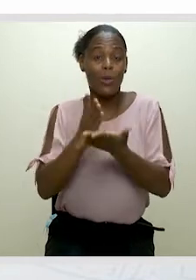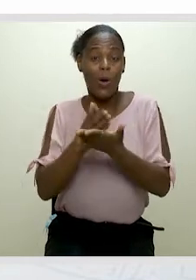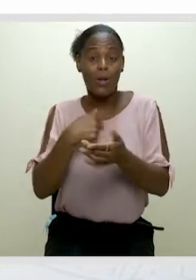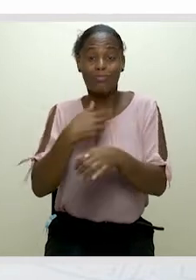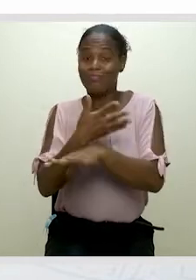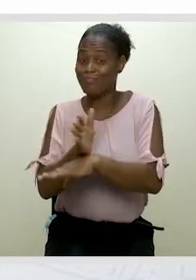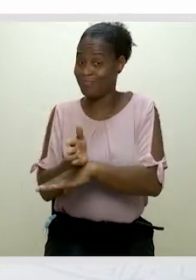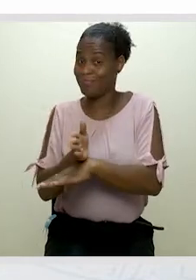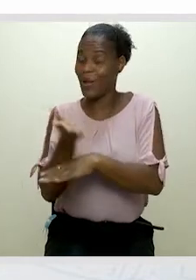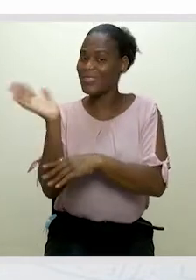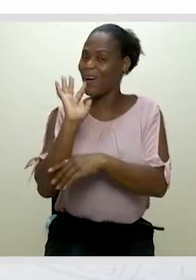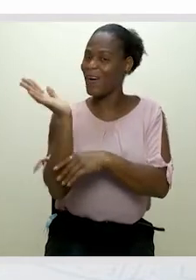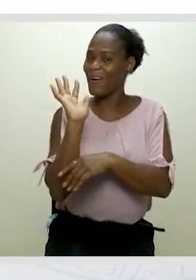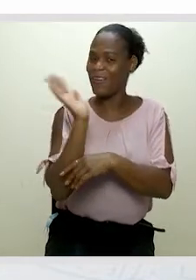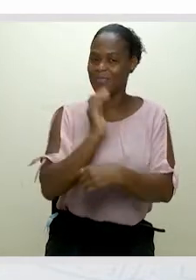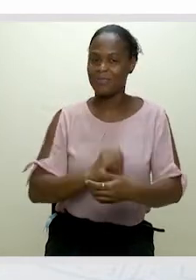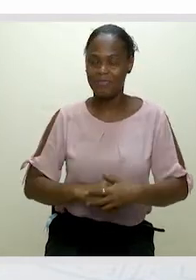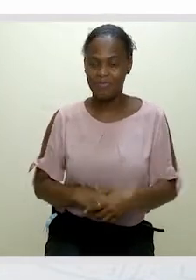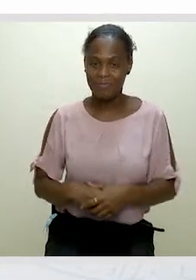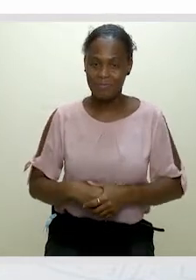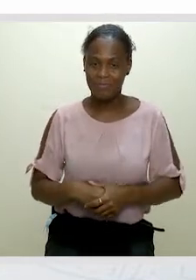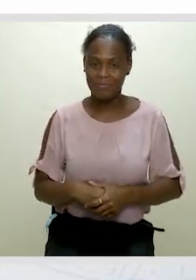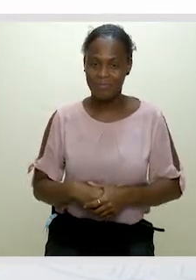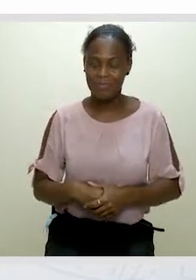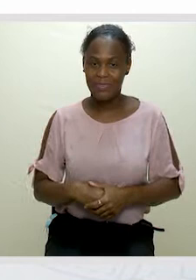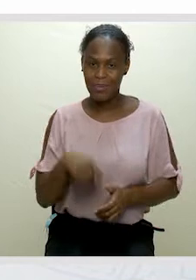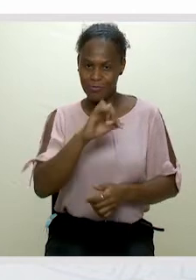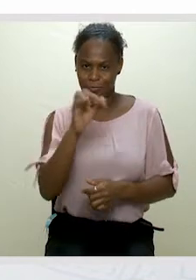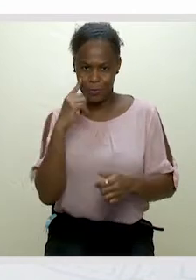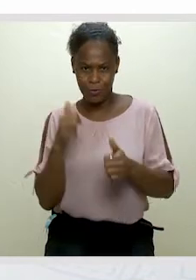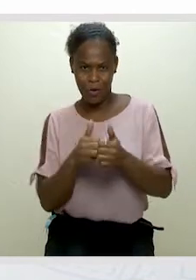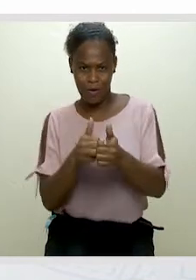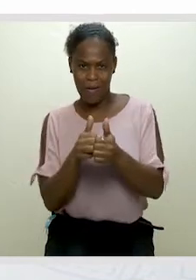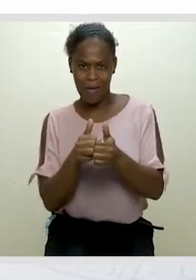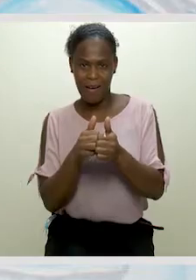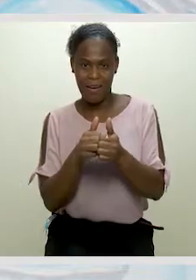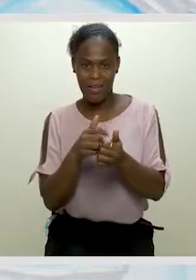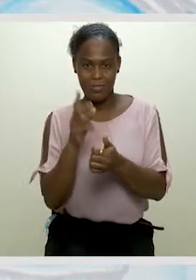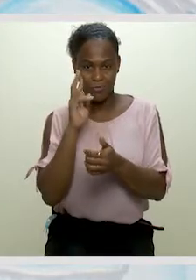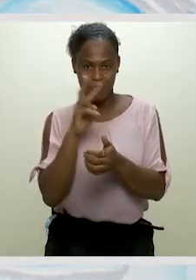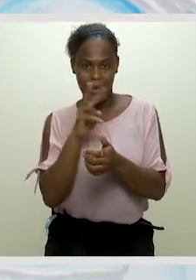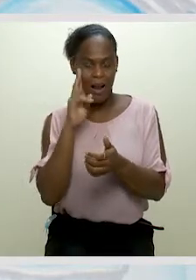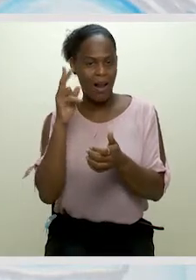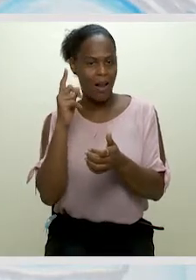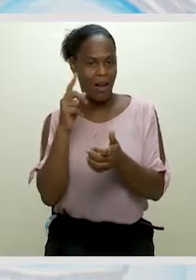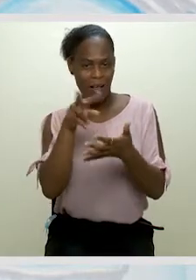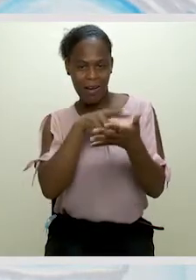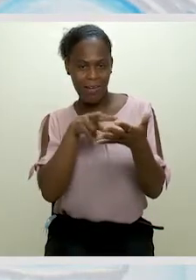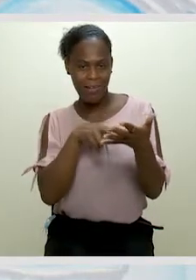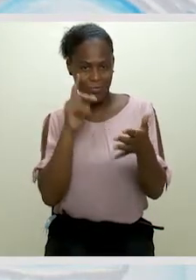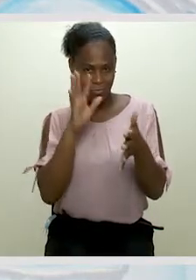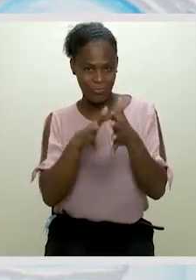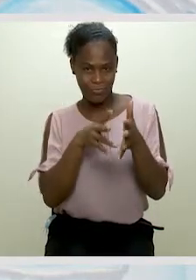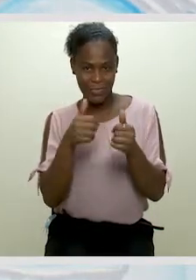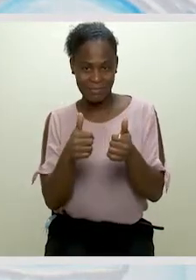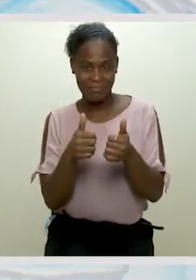Au revoir. Vous m'avez accompagné? Vous avez suivi la lecture? Et